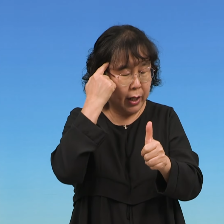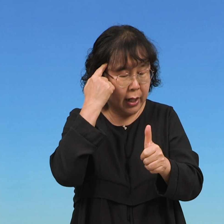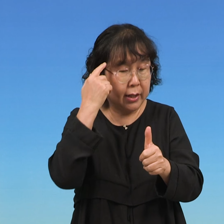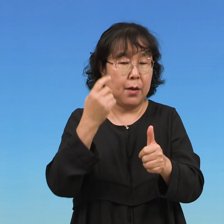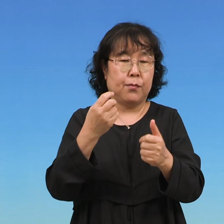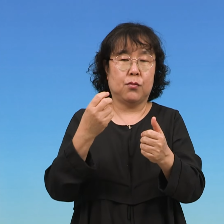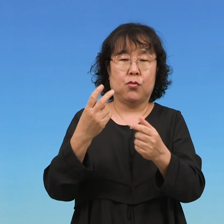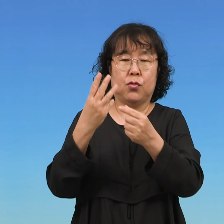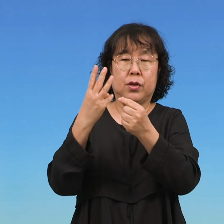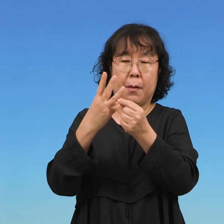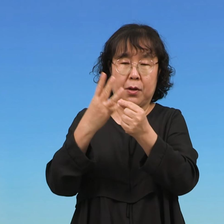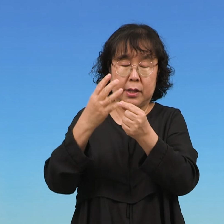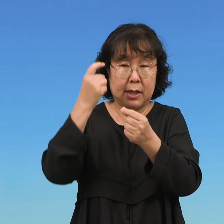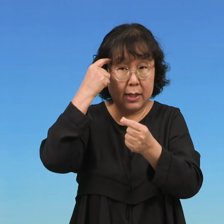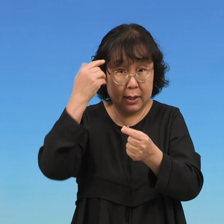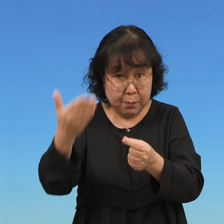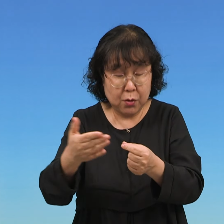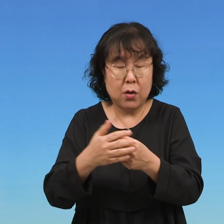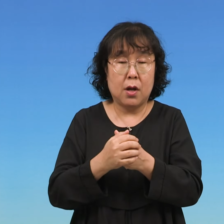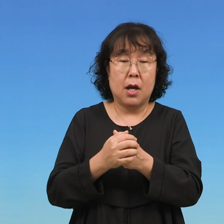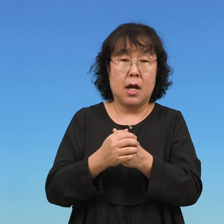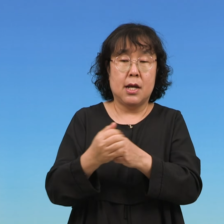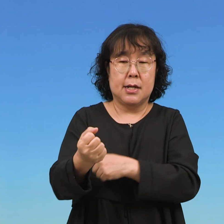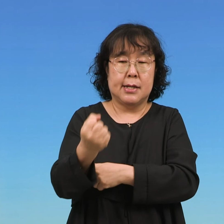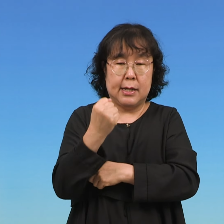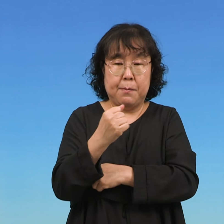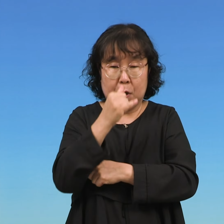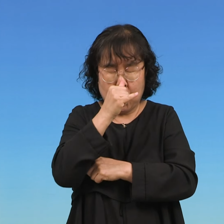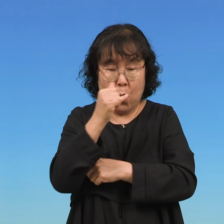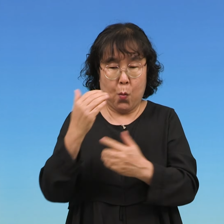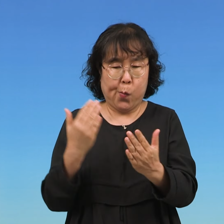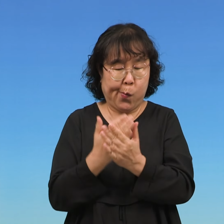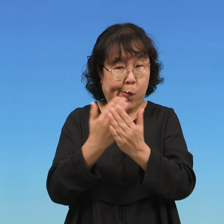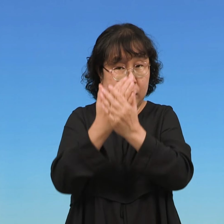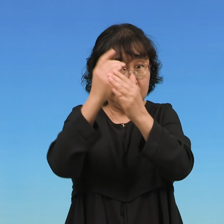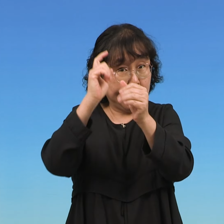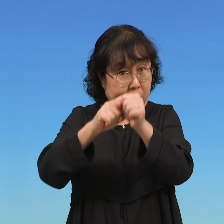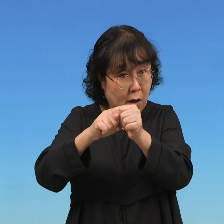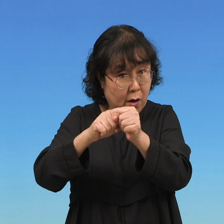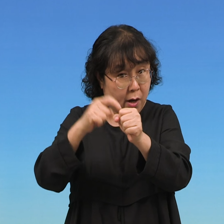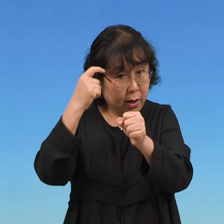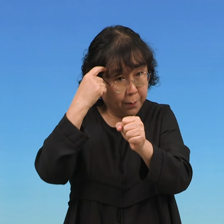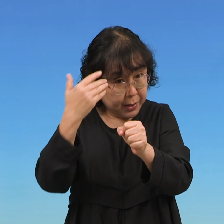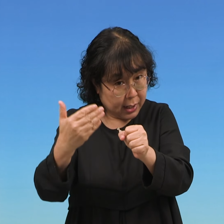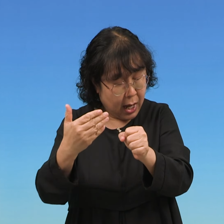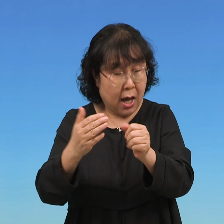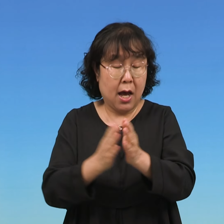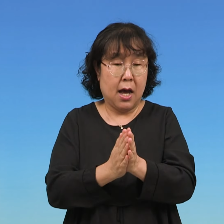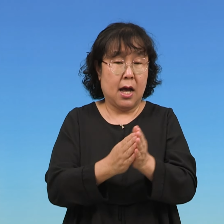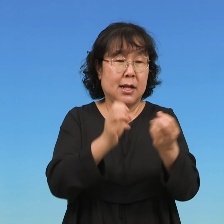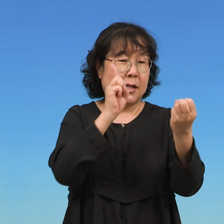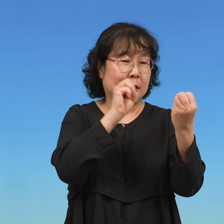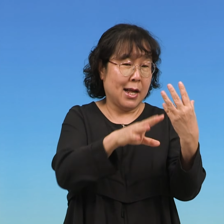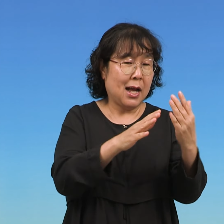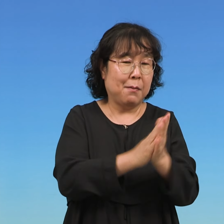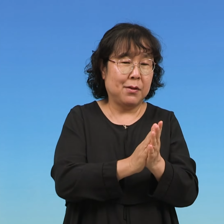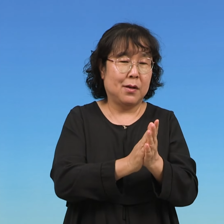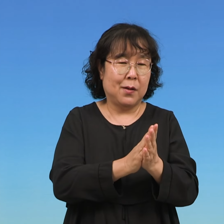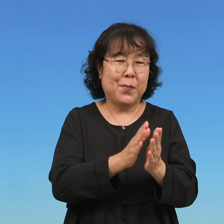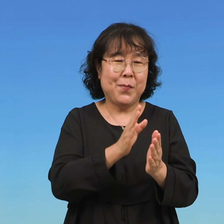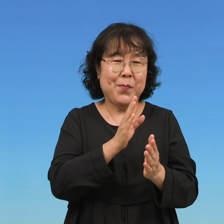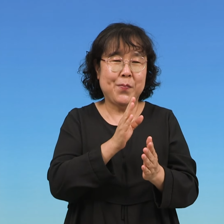그다음 질문 이분은 힘이 있고 진취적입니까 대답 그랬으면 좋겠음